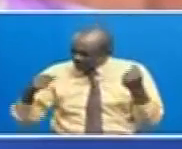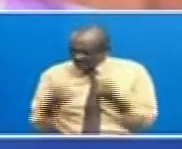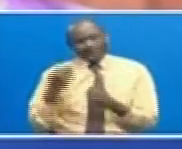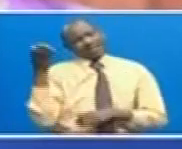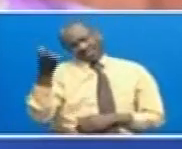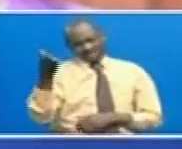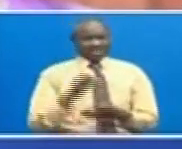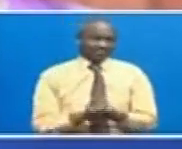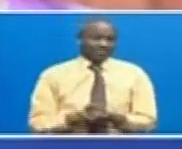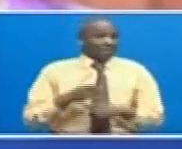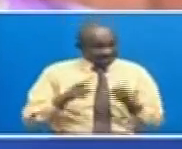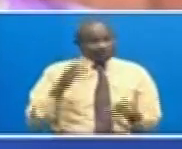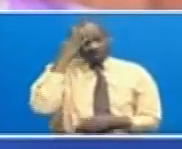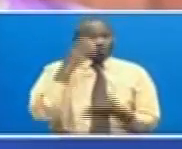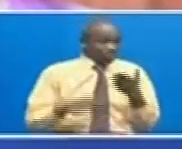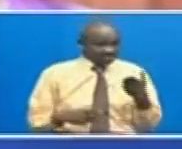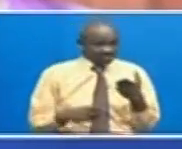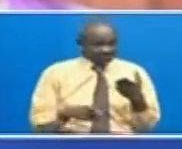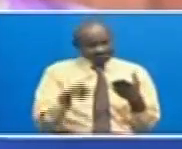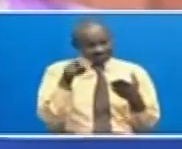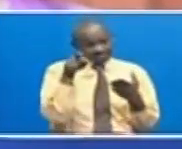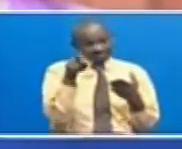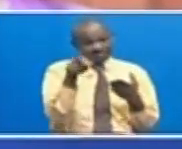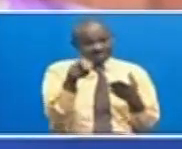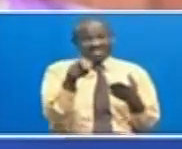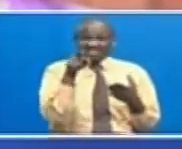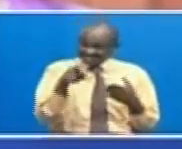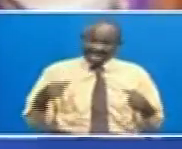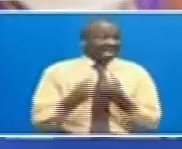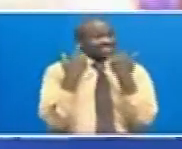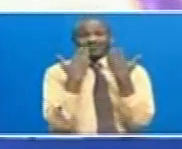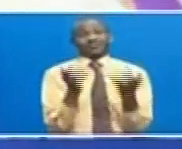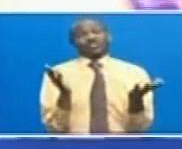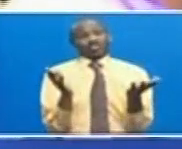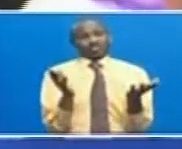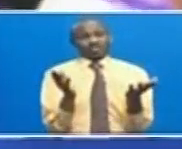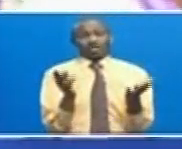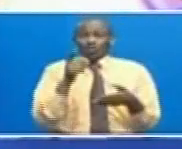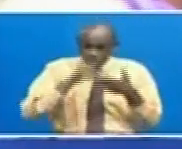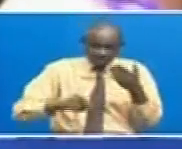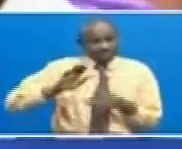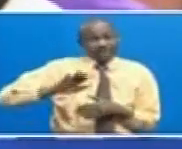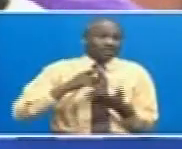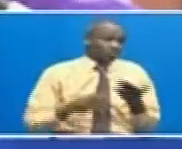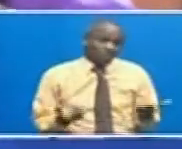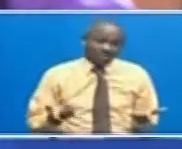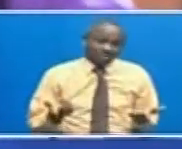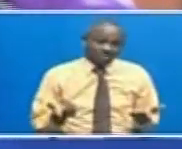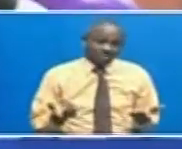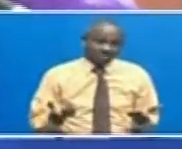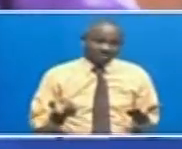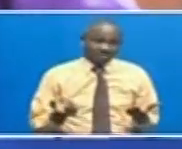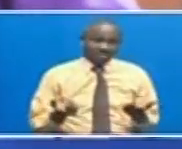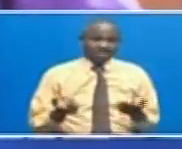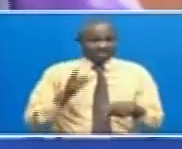exactly happened. But we know that it is an accident. All that is remaining is that when you go